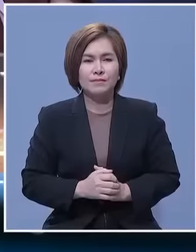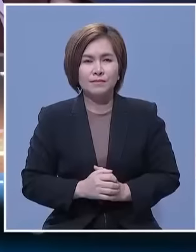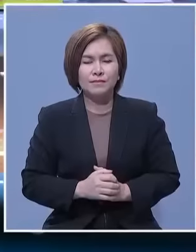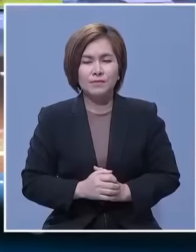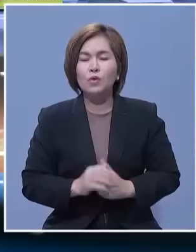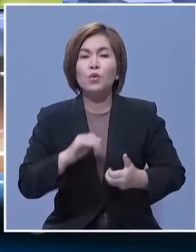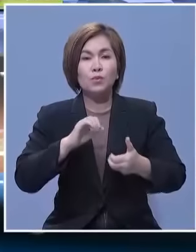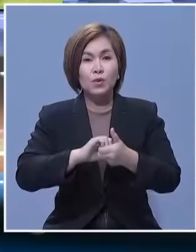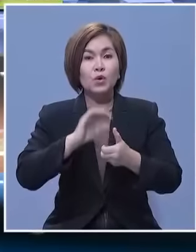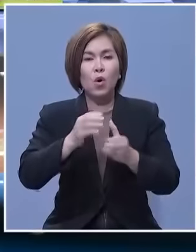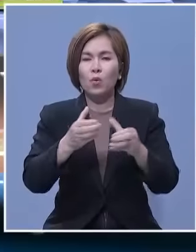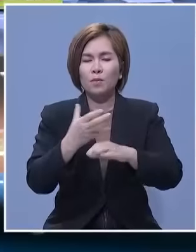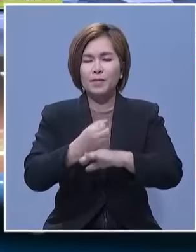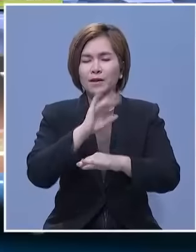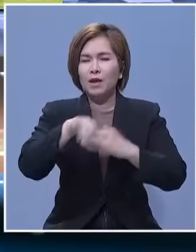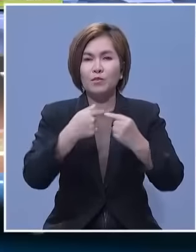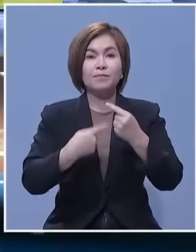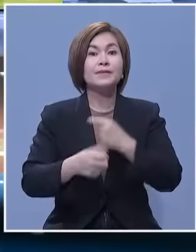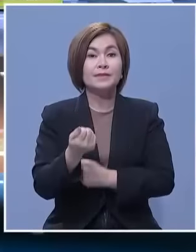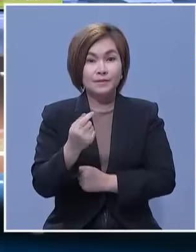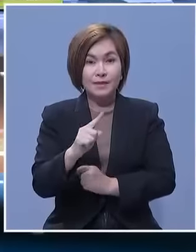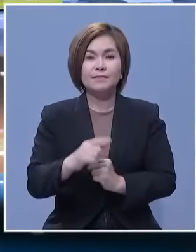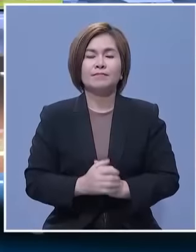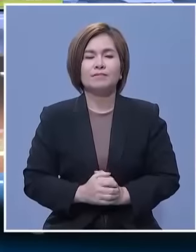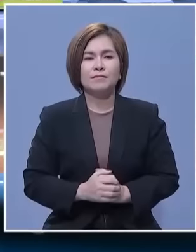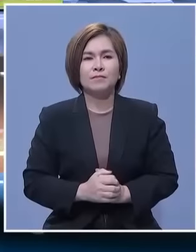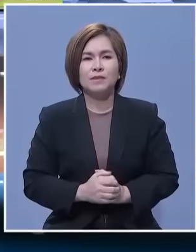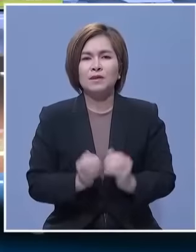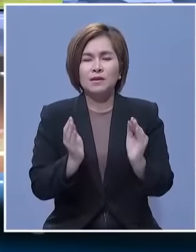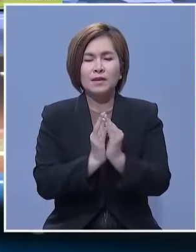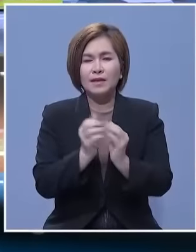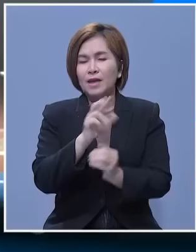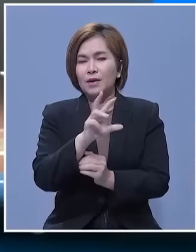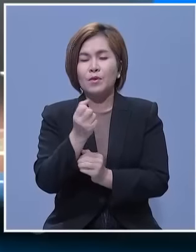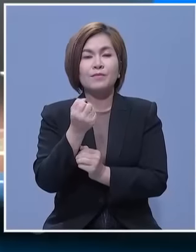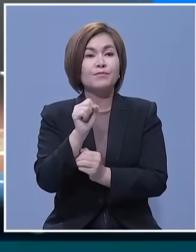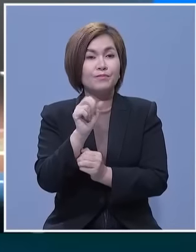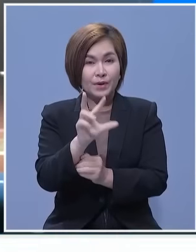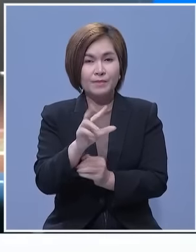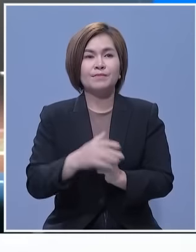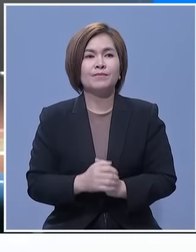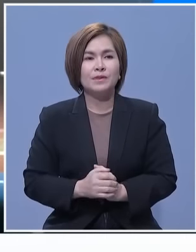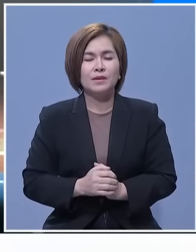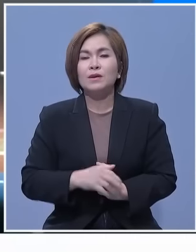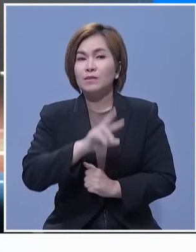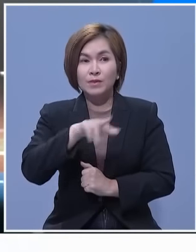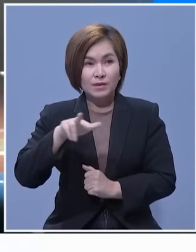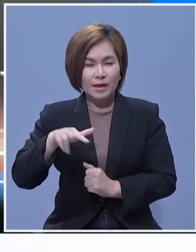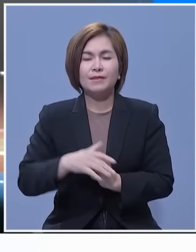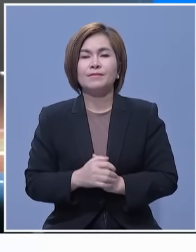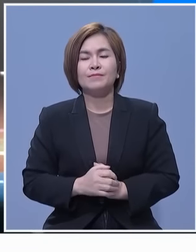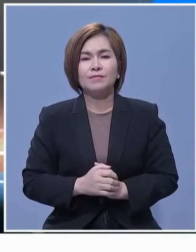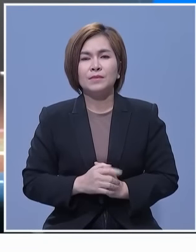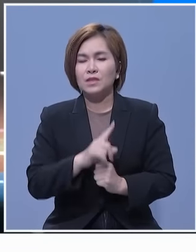การจับมือกันของ 11พรรคร่วมพรรคการเมืองทั้งหมดเนี่ยรวมรวมกันได้ 313เสียงได้แก่พรรคเพื่อไทยผู้นำการจัด